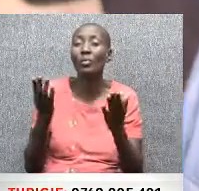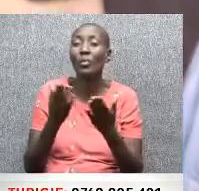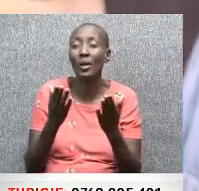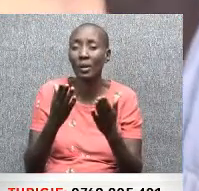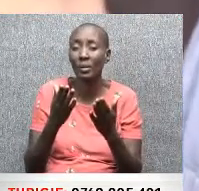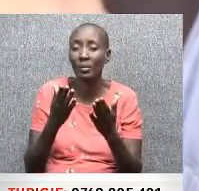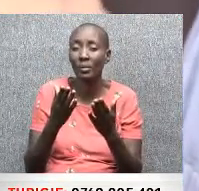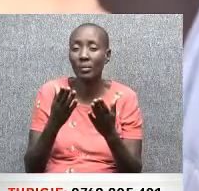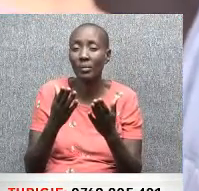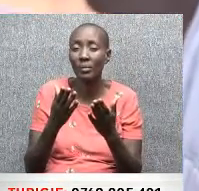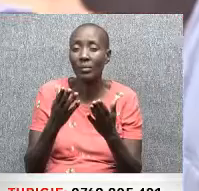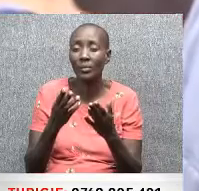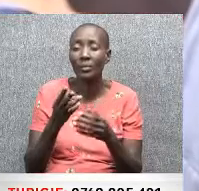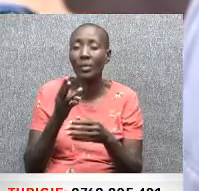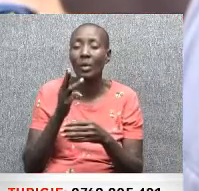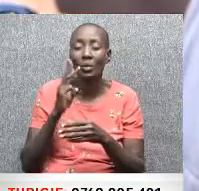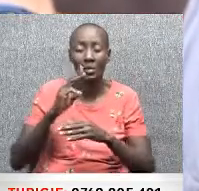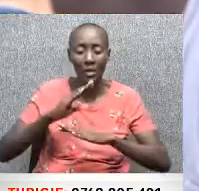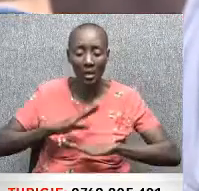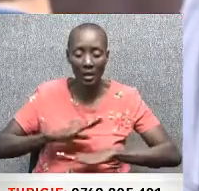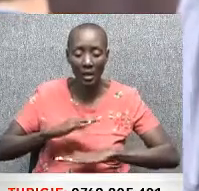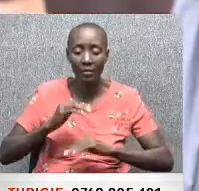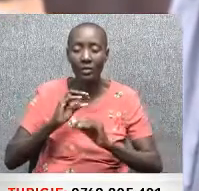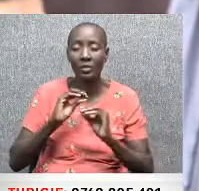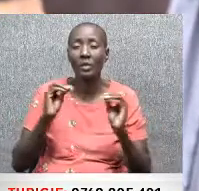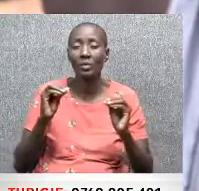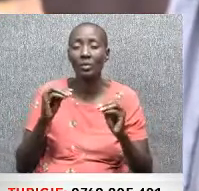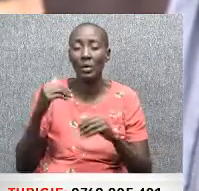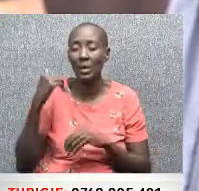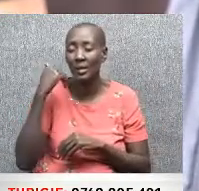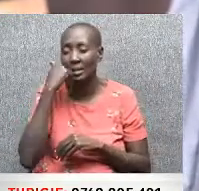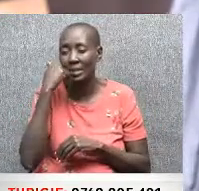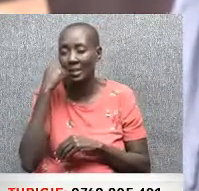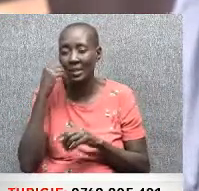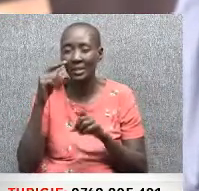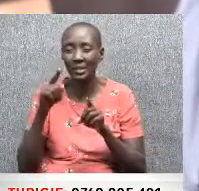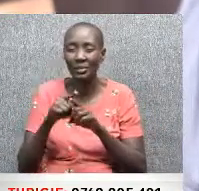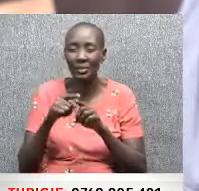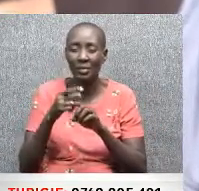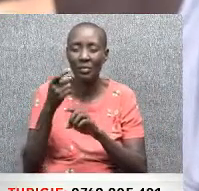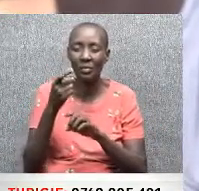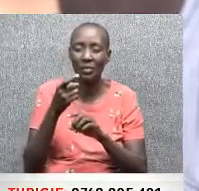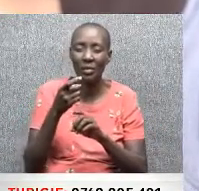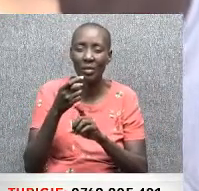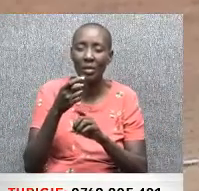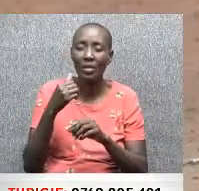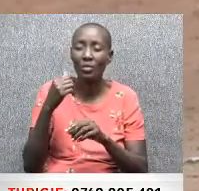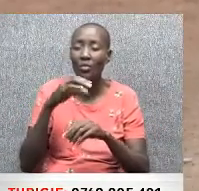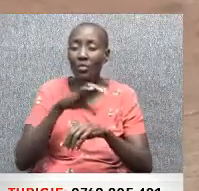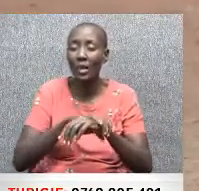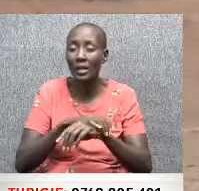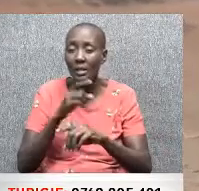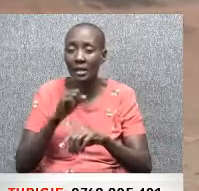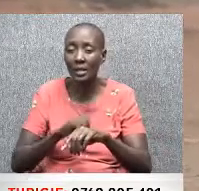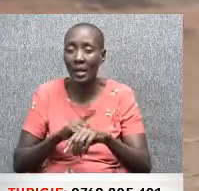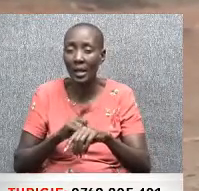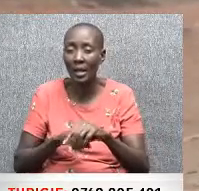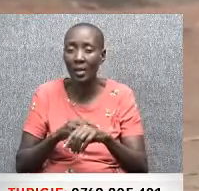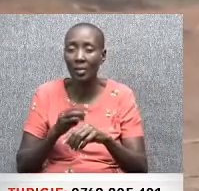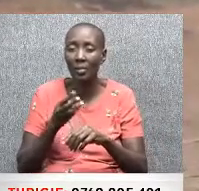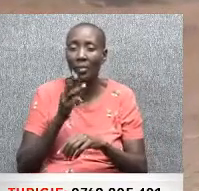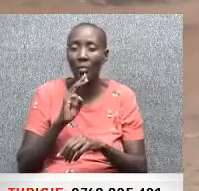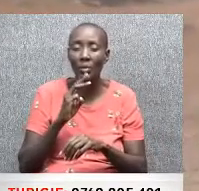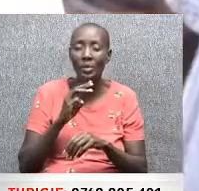sababu hatuna maji ya kutosha. Kuna magonjwa ambayo inaletwa na maji chafu ile ambayo tunapata. Maji tunachota na huku